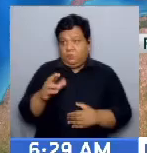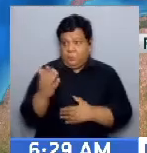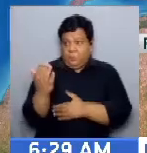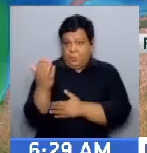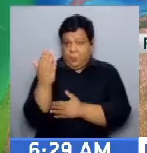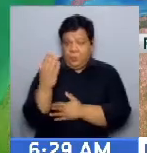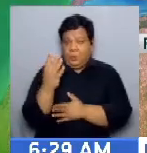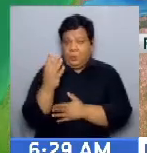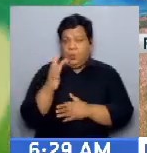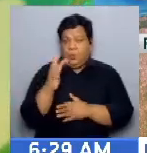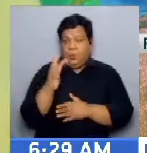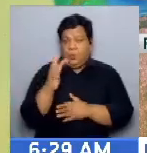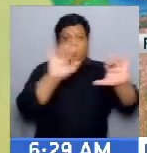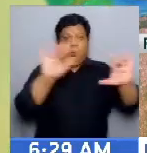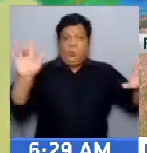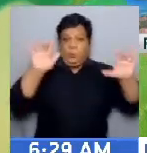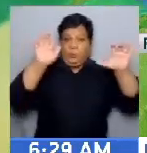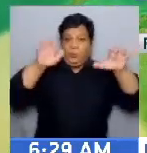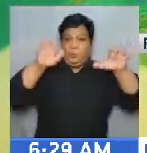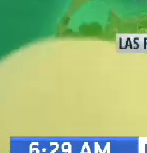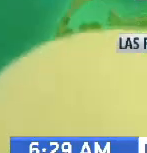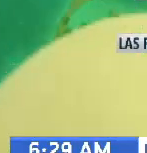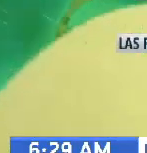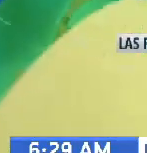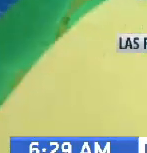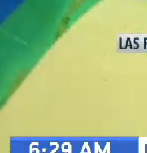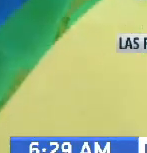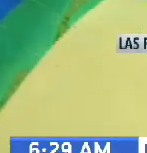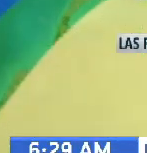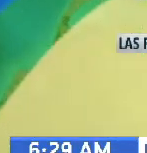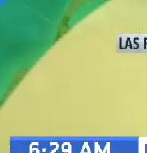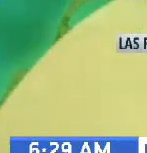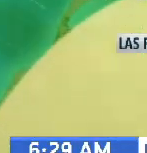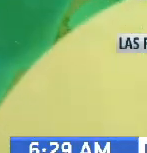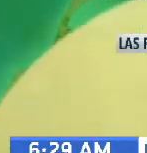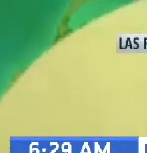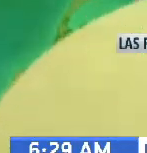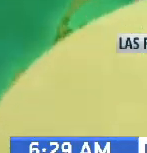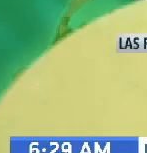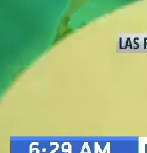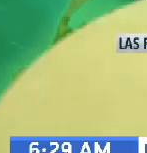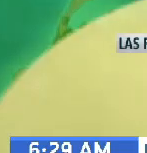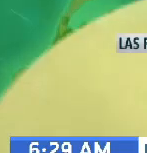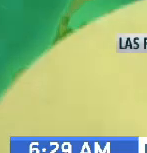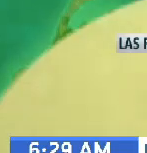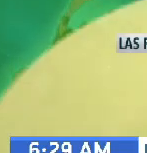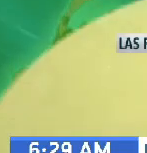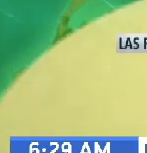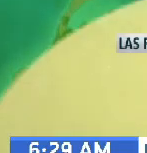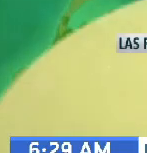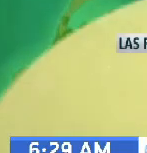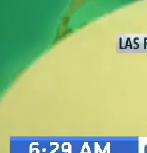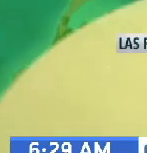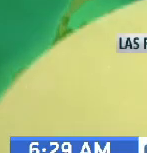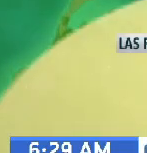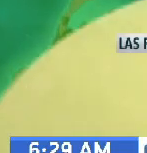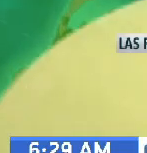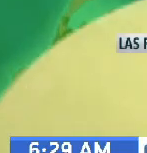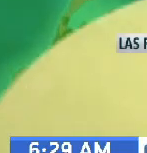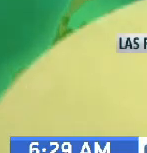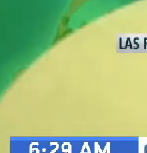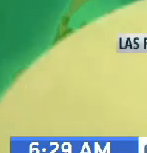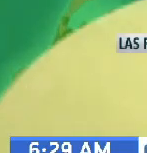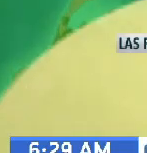walang kakulay-kulay ang buong Metro Manila. Pero pagdating ng hapon, natakpan na ang Metro Manila ng kulay dilaw at green. Iyan po